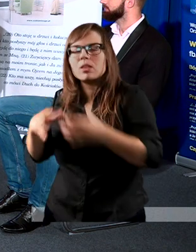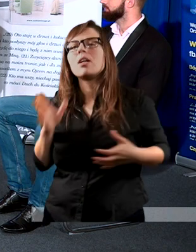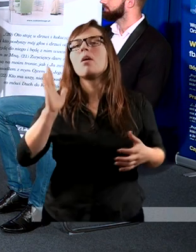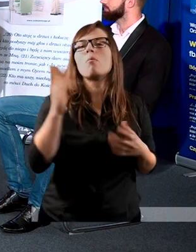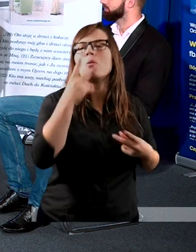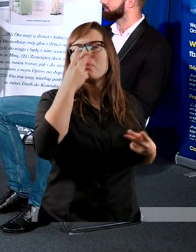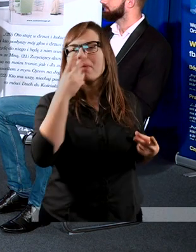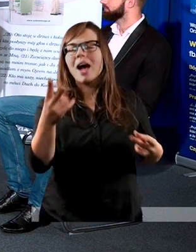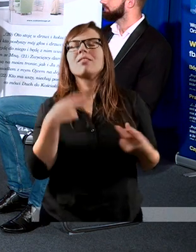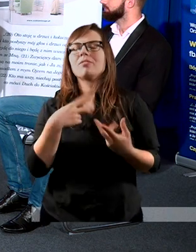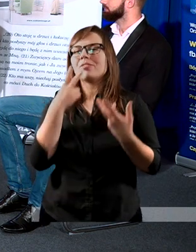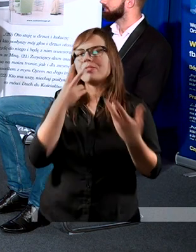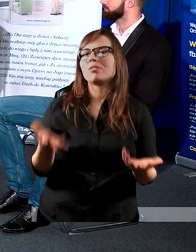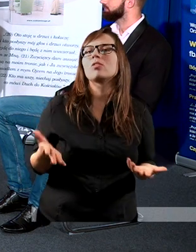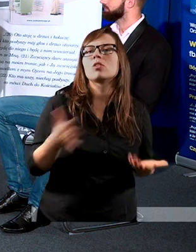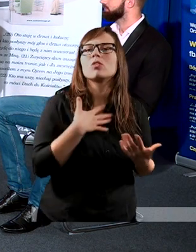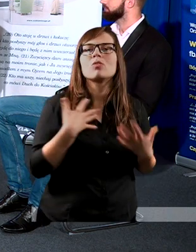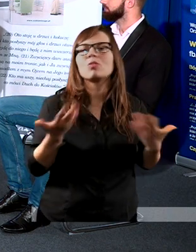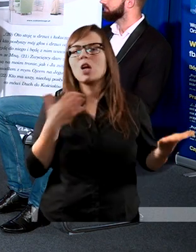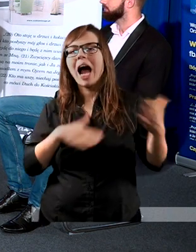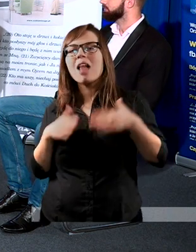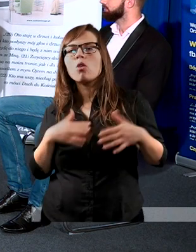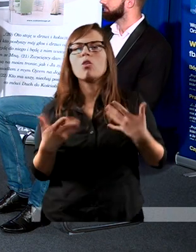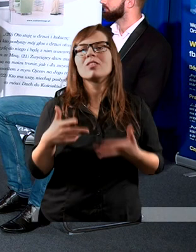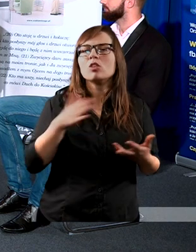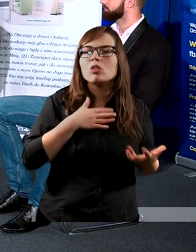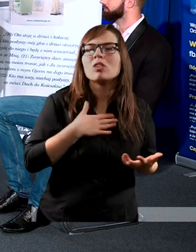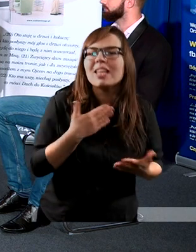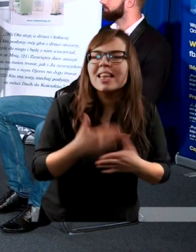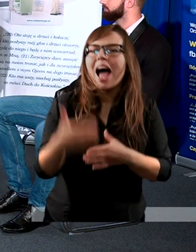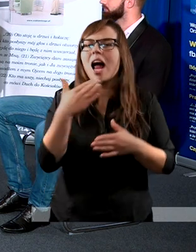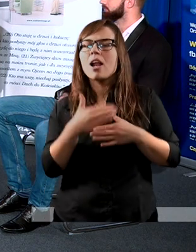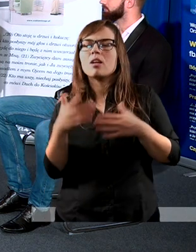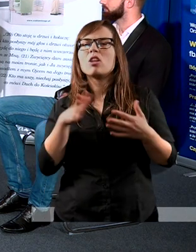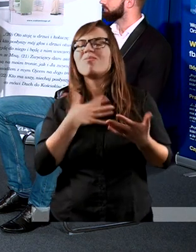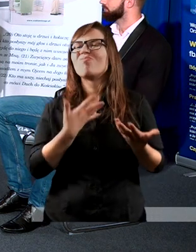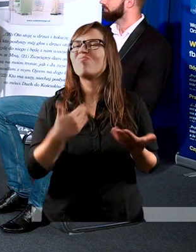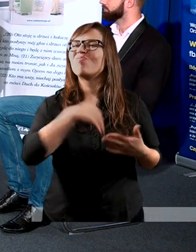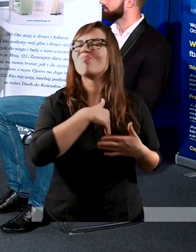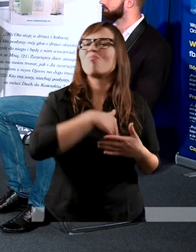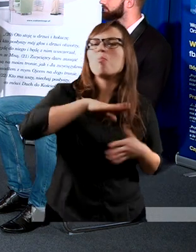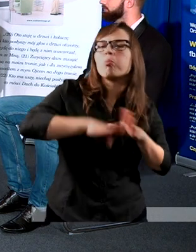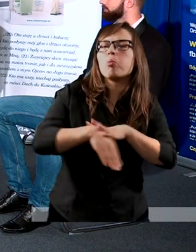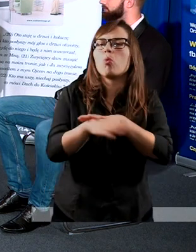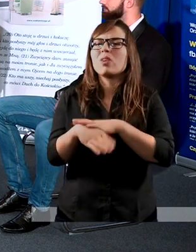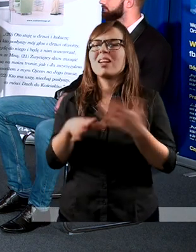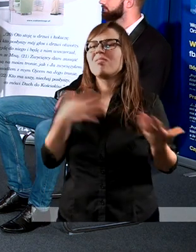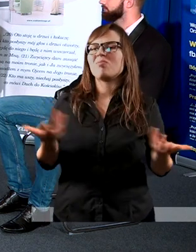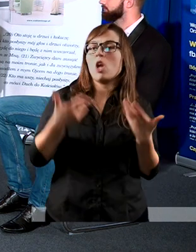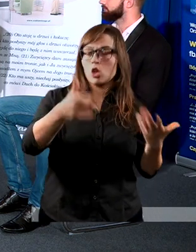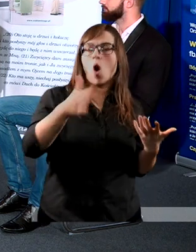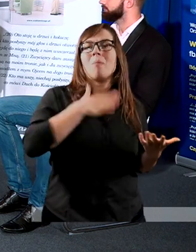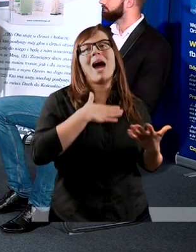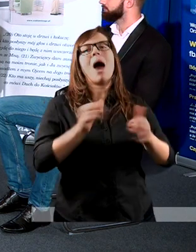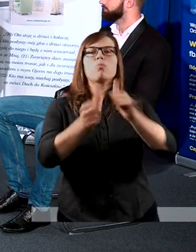i patrzyłem na to i wiecie, nie dawało mi to szczęścia i radości. Czułem dalej wewnętrzną pustkę i kiedyś myślałem, że jak to będę miał,